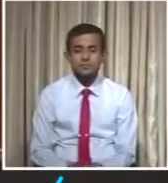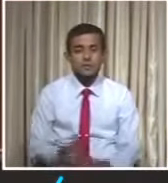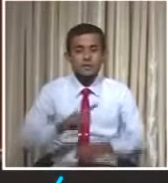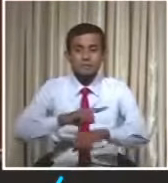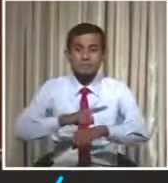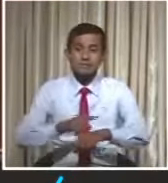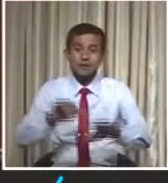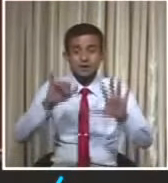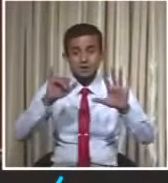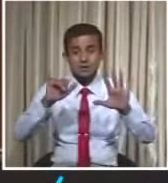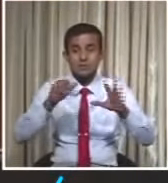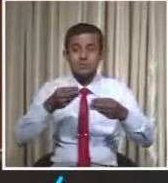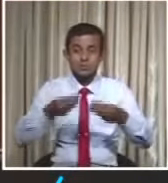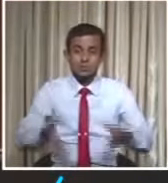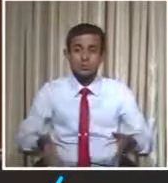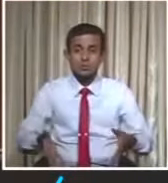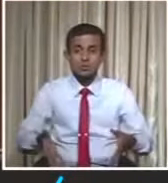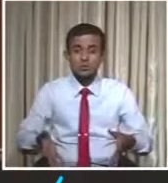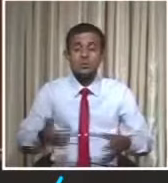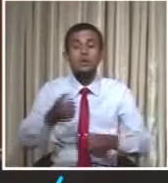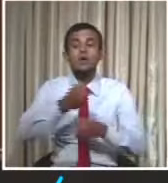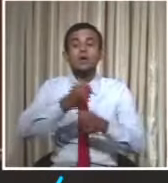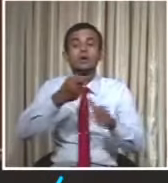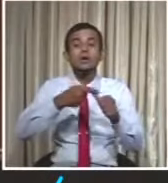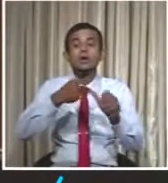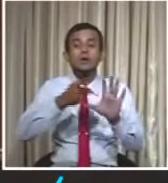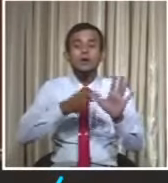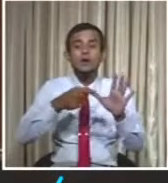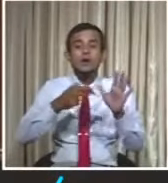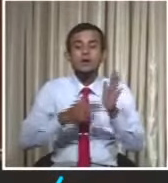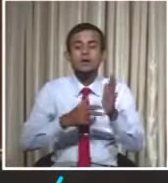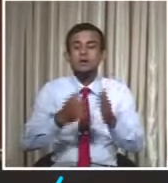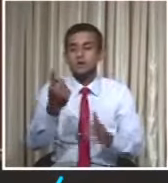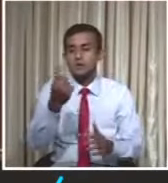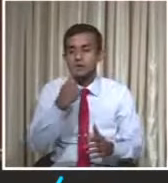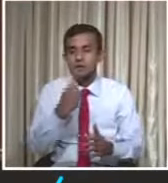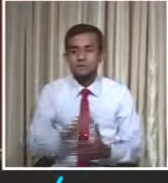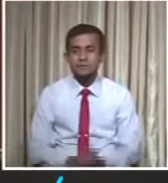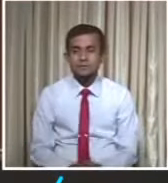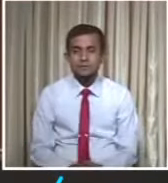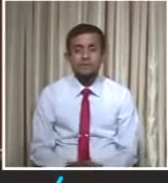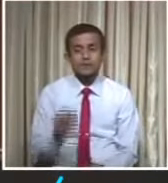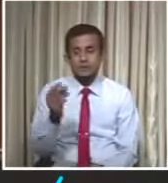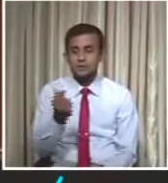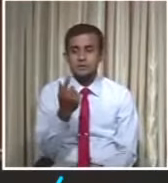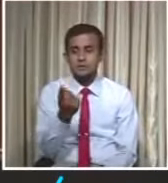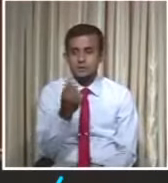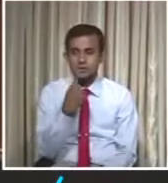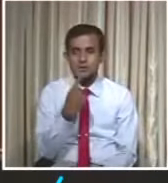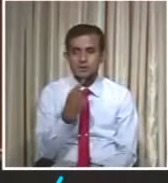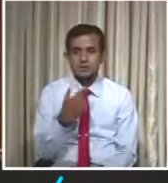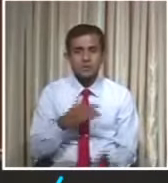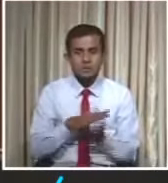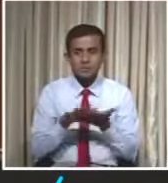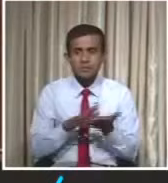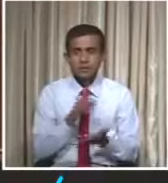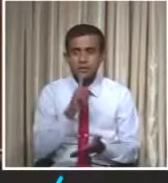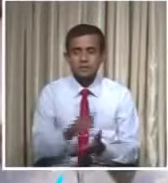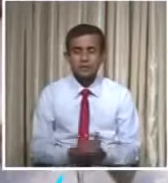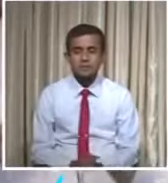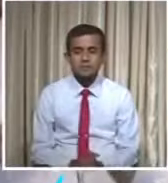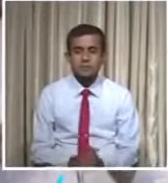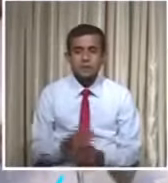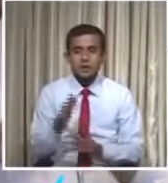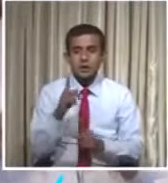6ක් ගියා ඔව් ගෑන්ත කියන්න කරුණාකරලා මැතුමා හරි ඉක්මනට කියන්න මට පැහැදිලි කරන්න ඕක